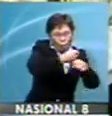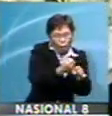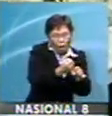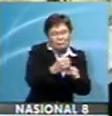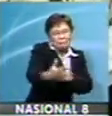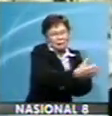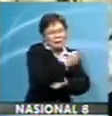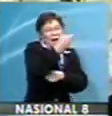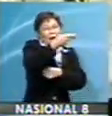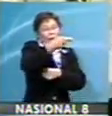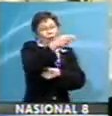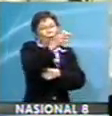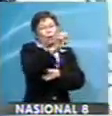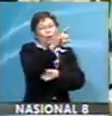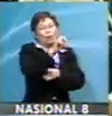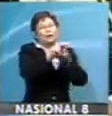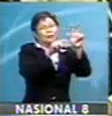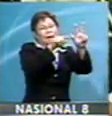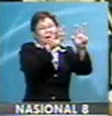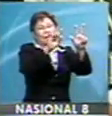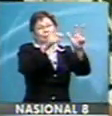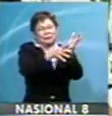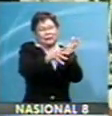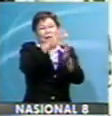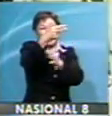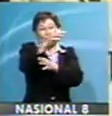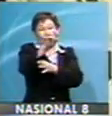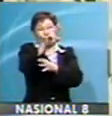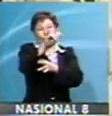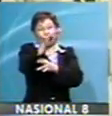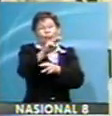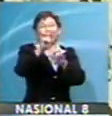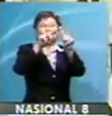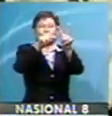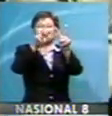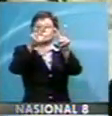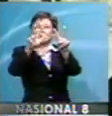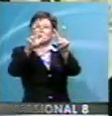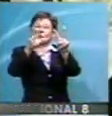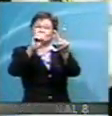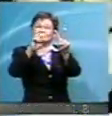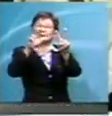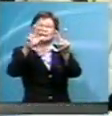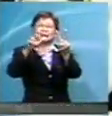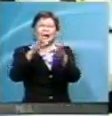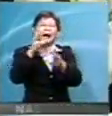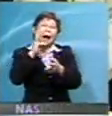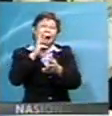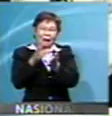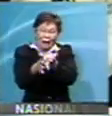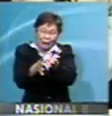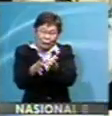gram heroin base 3.8 kg dadah heroin 2 per 03 kg cecair dadah